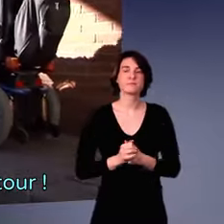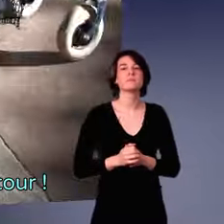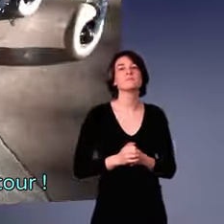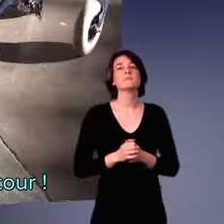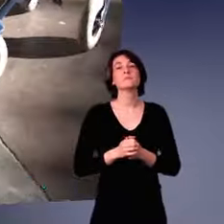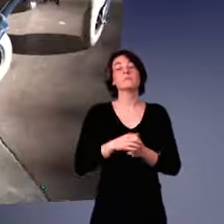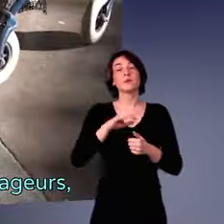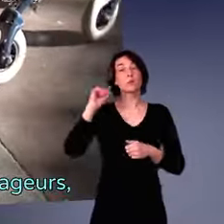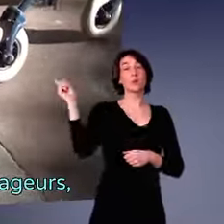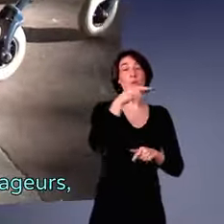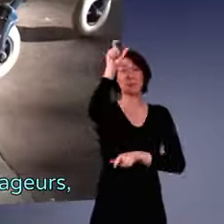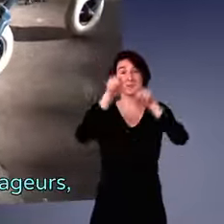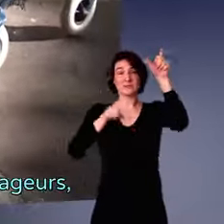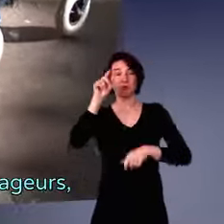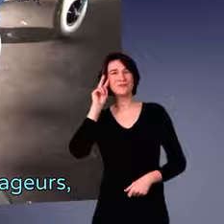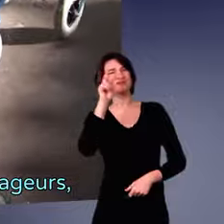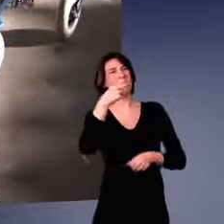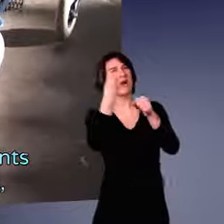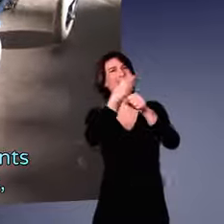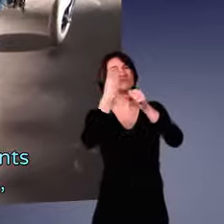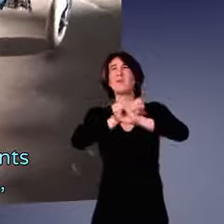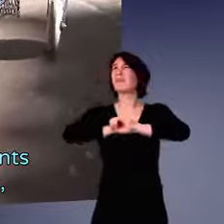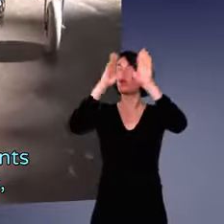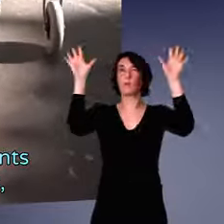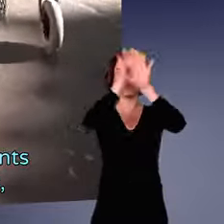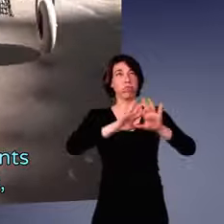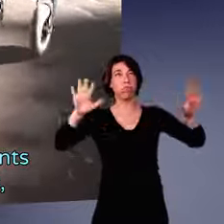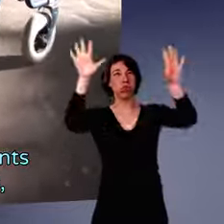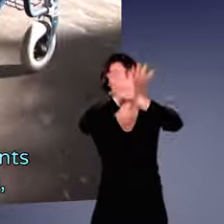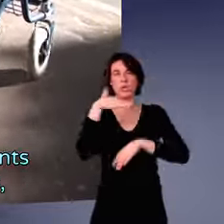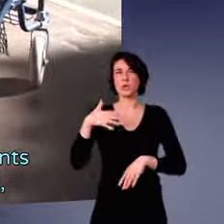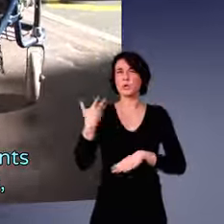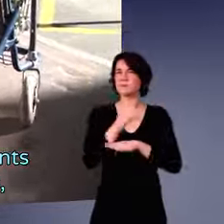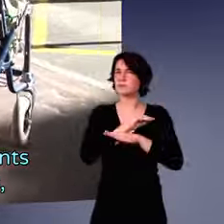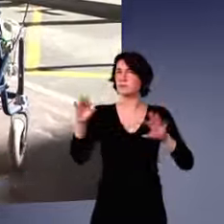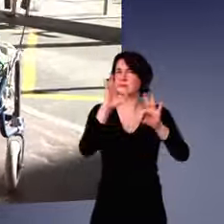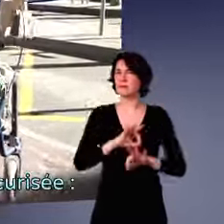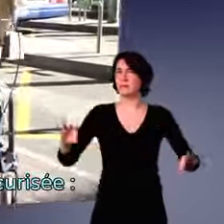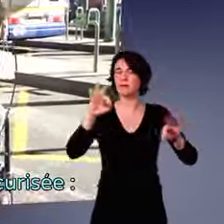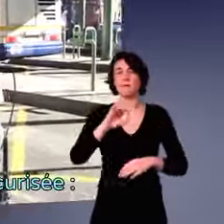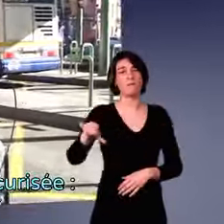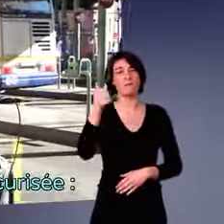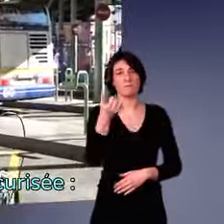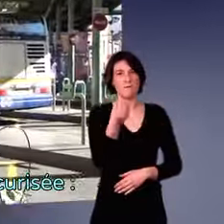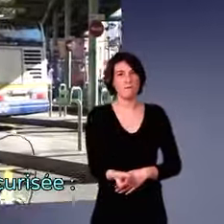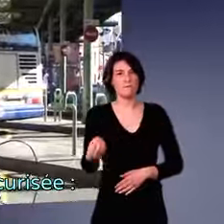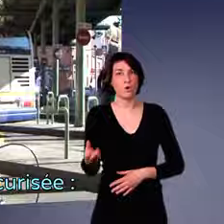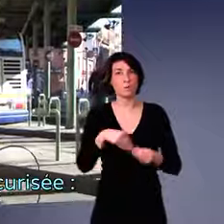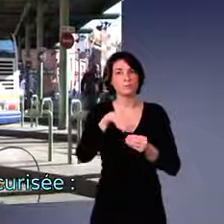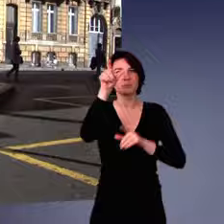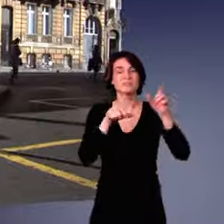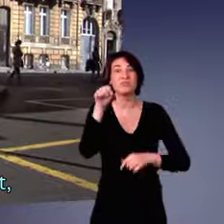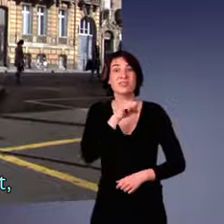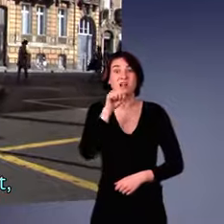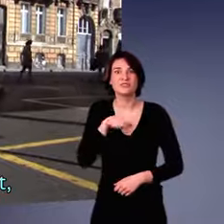demi-tour par ailleurs pour tous les voyageurs particulièrement les enfants et les personnes âgées la Garbus n'est pas assez